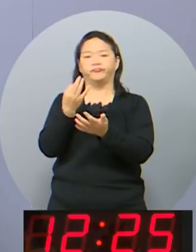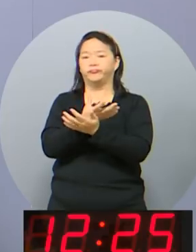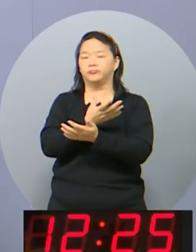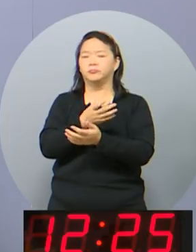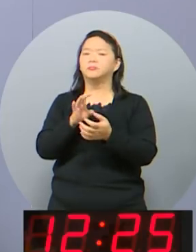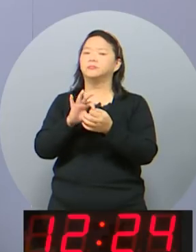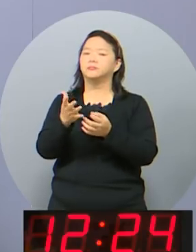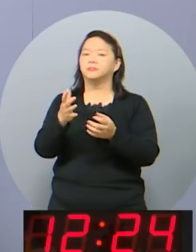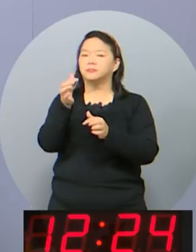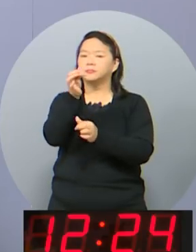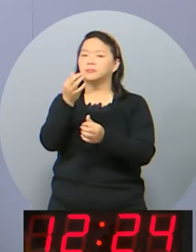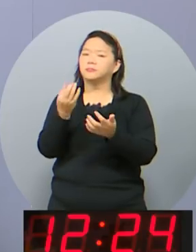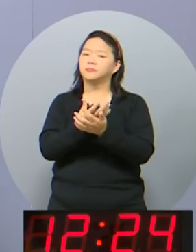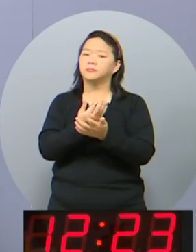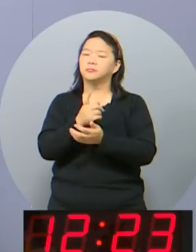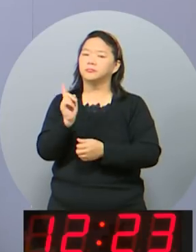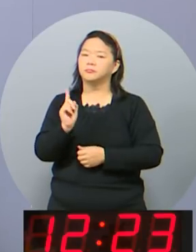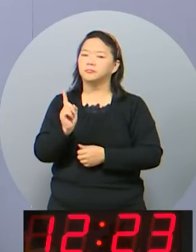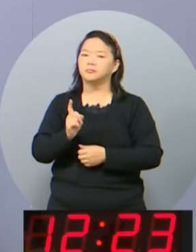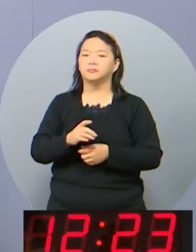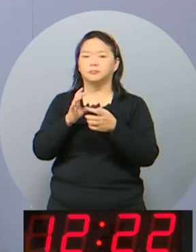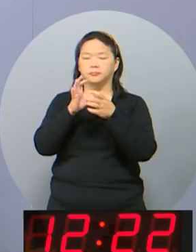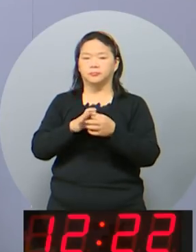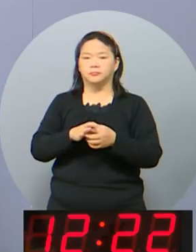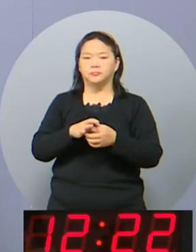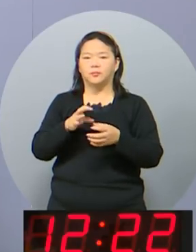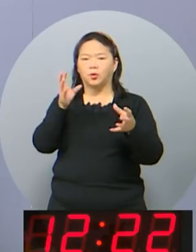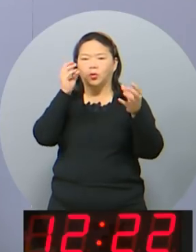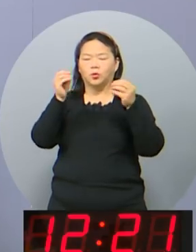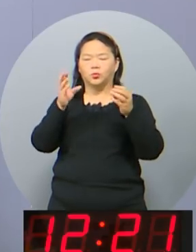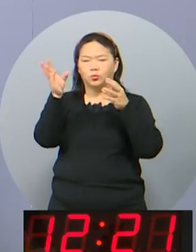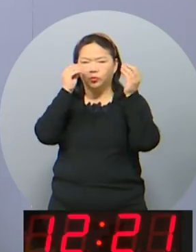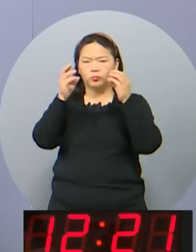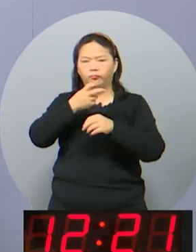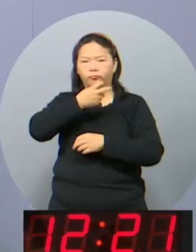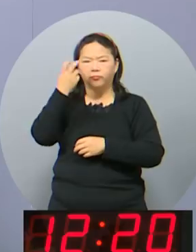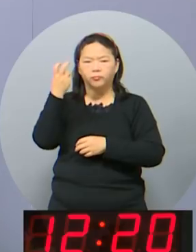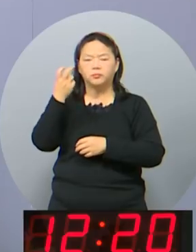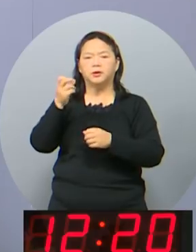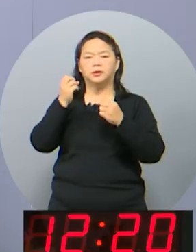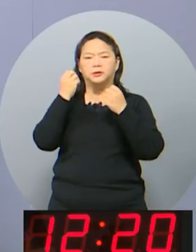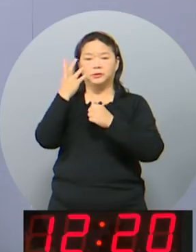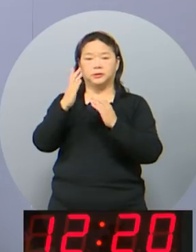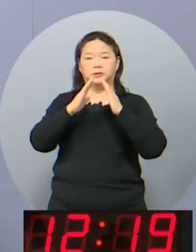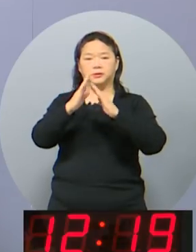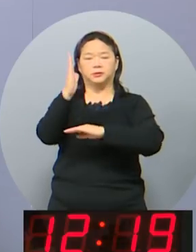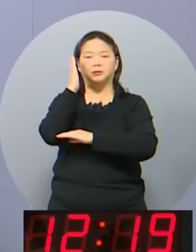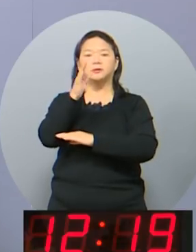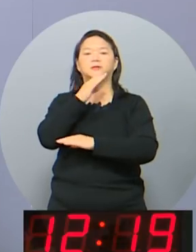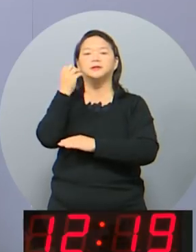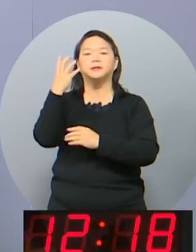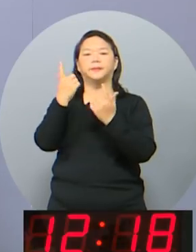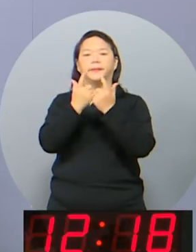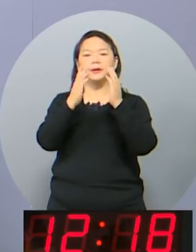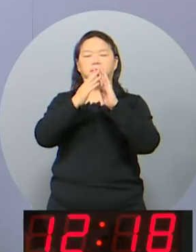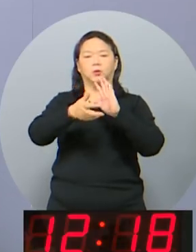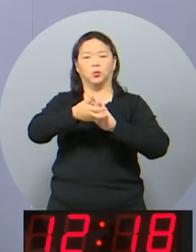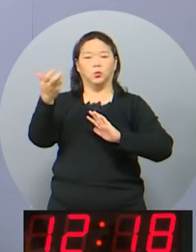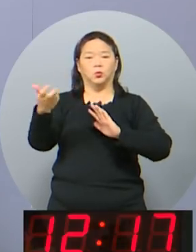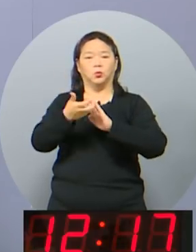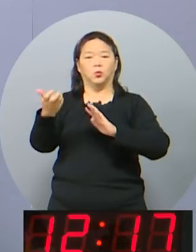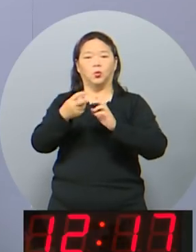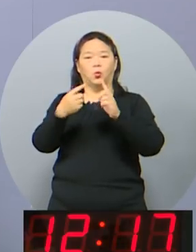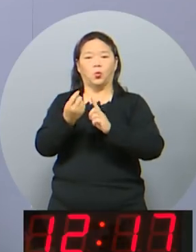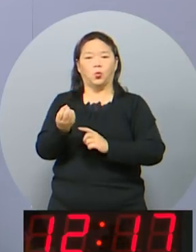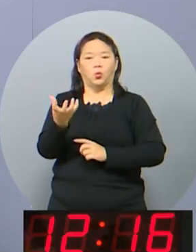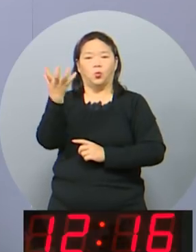为什么不够完善、不够完备？因为根据资料的显示，新市镇是新北市移居人口最多的